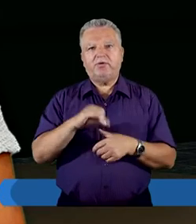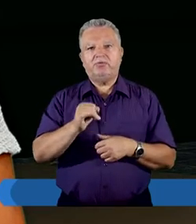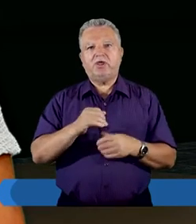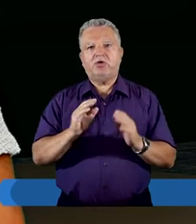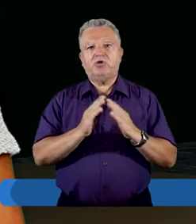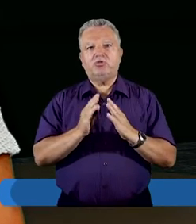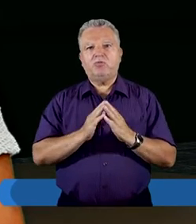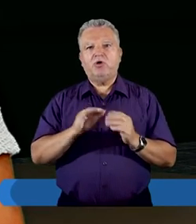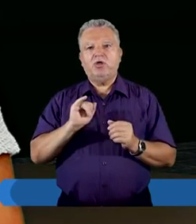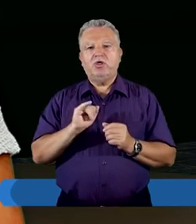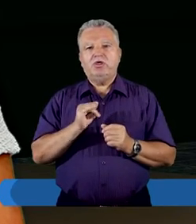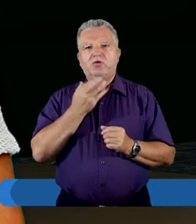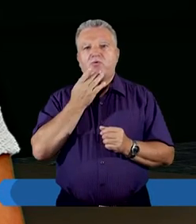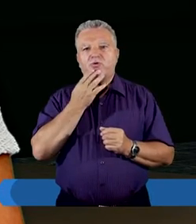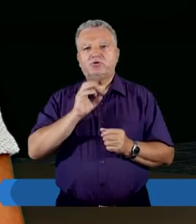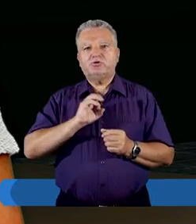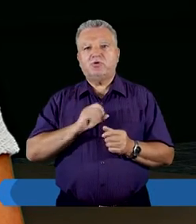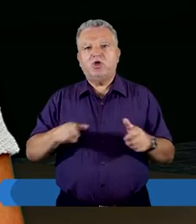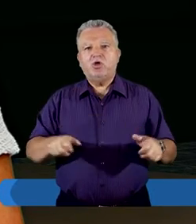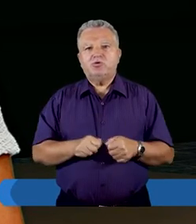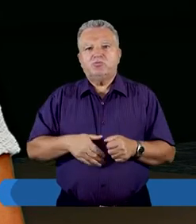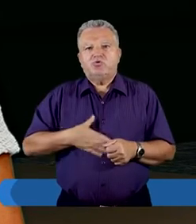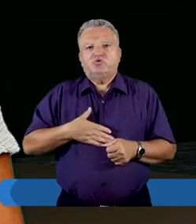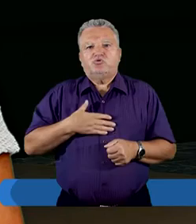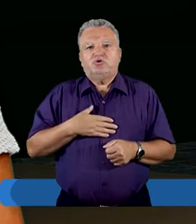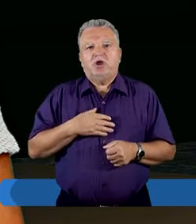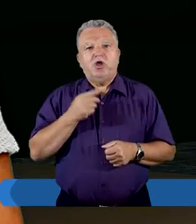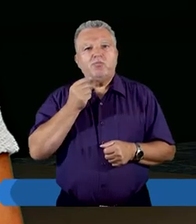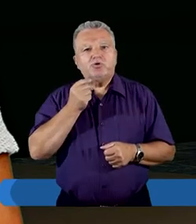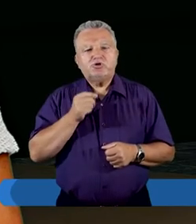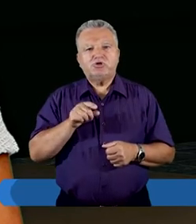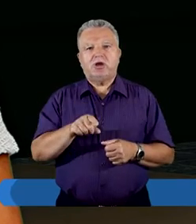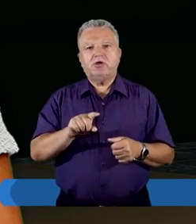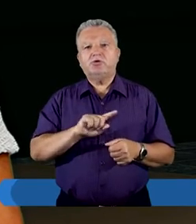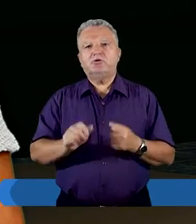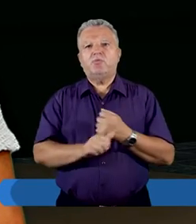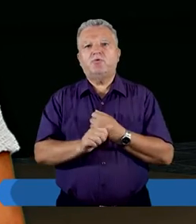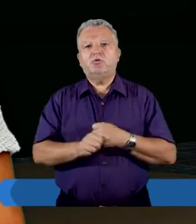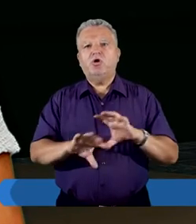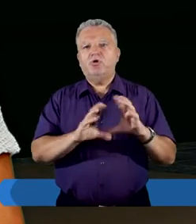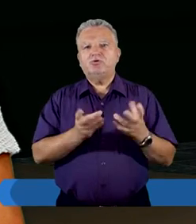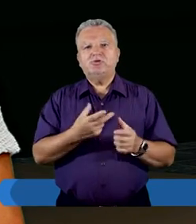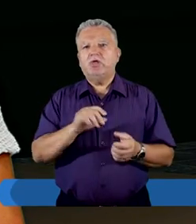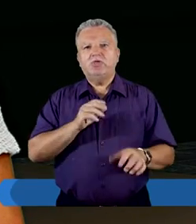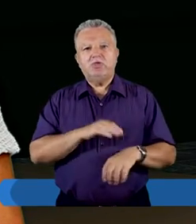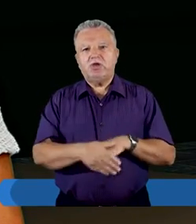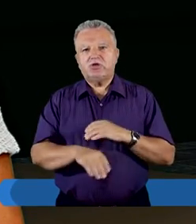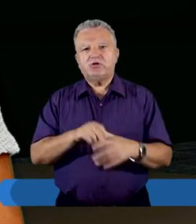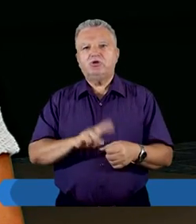i wyrażając mu swoje współczucie, pocieszali go z powodu wszystkich nieszczęść, które Pan